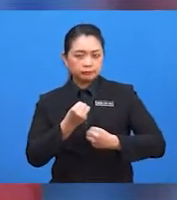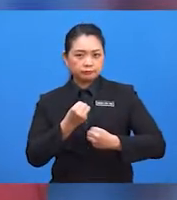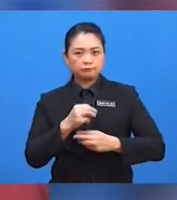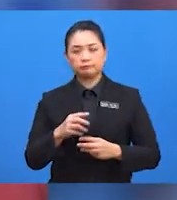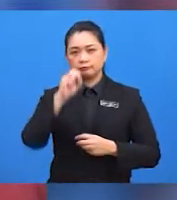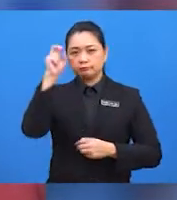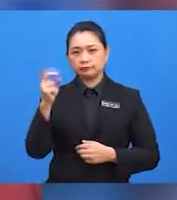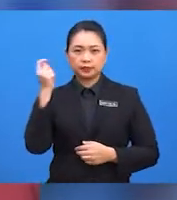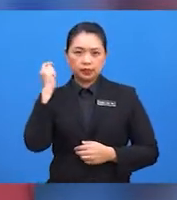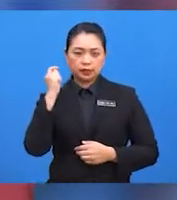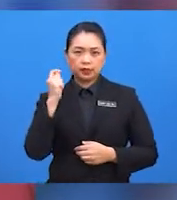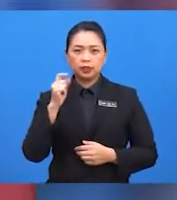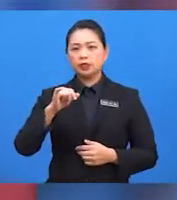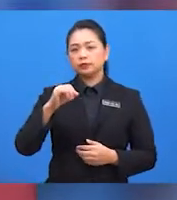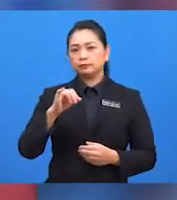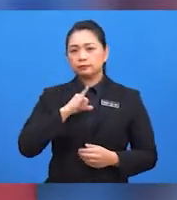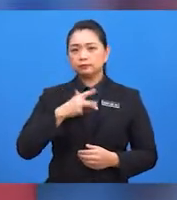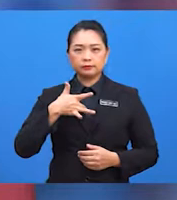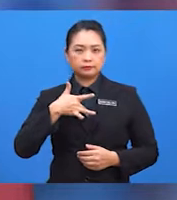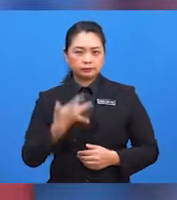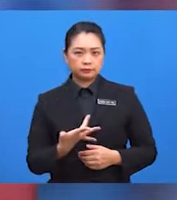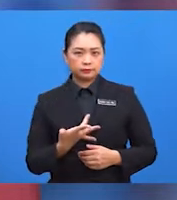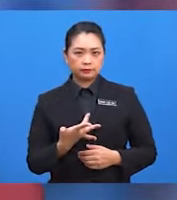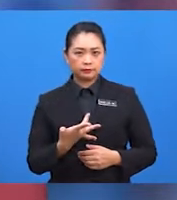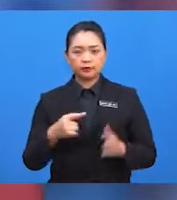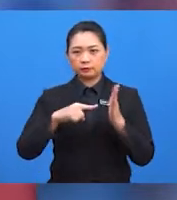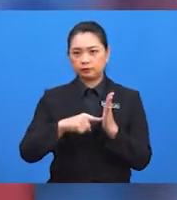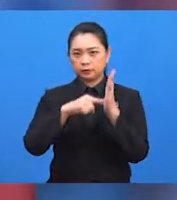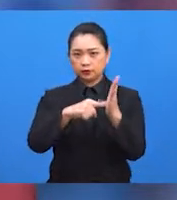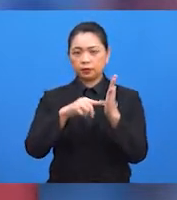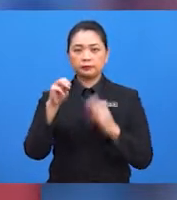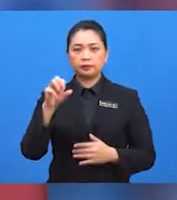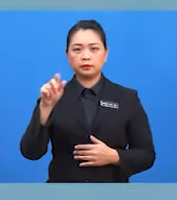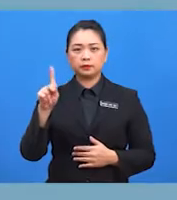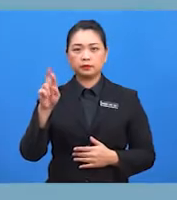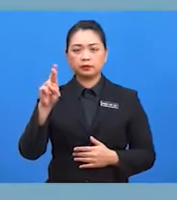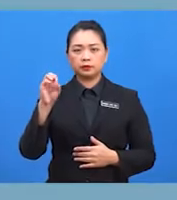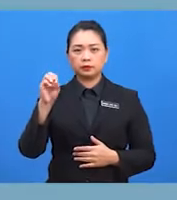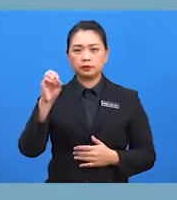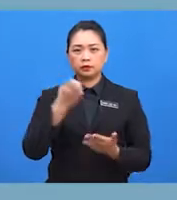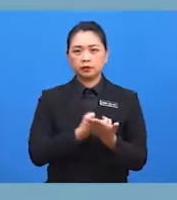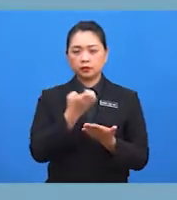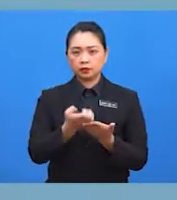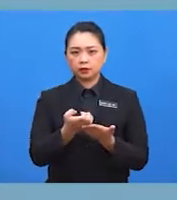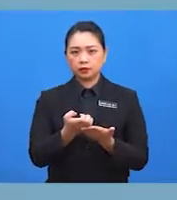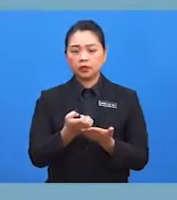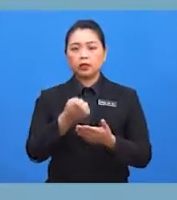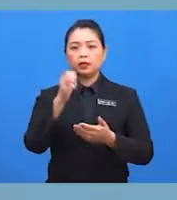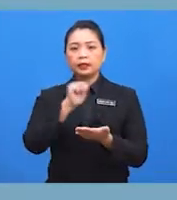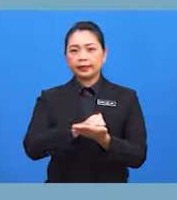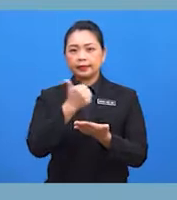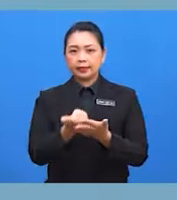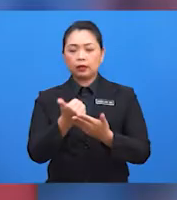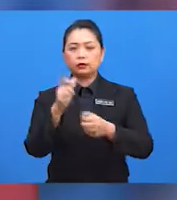tadi. Pada pendapat saya, petunjuk makroekonomi yang terlibat dalam situasi tersebut adalah akaun dagangan dan akaun